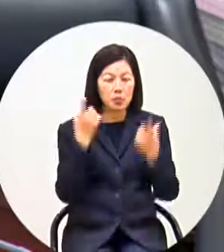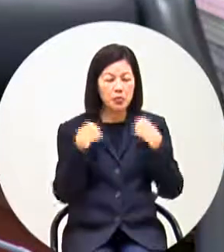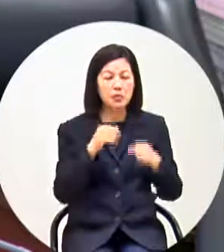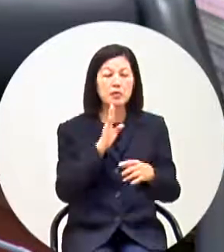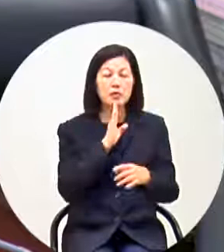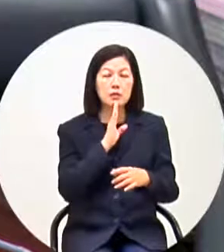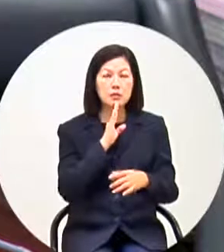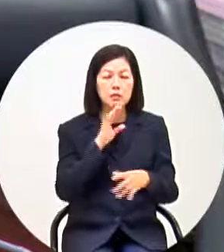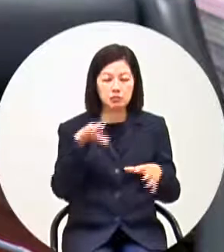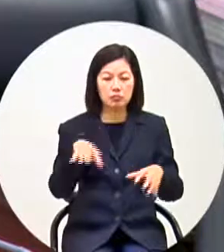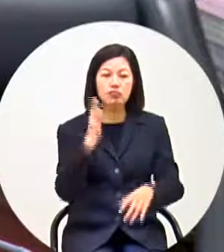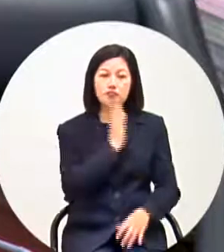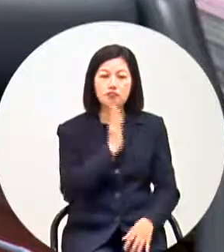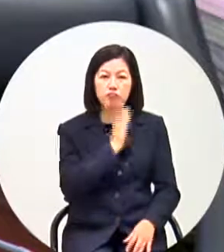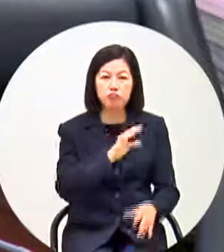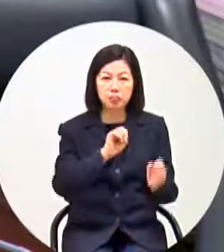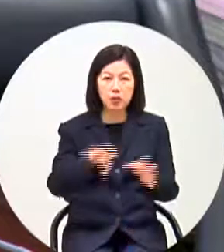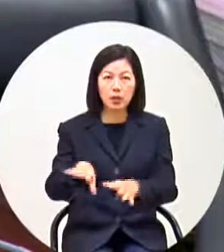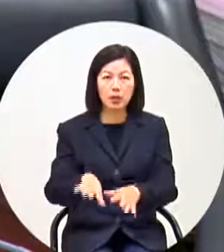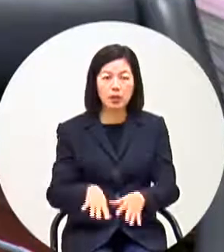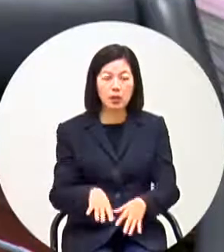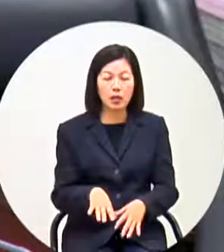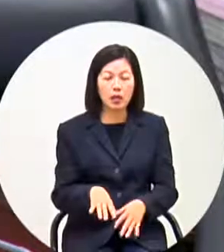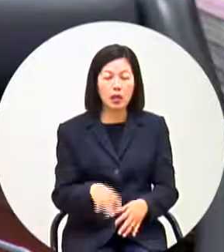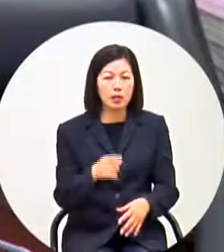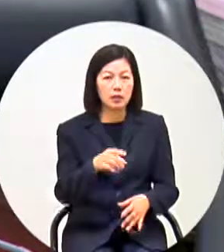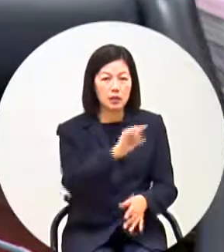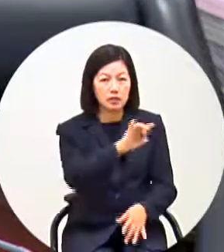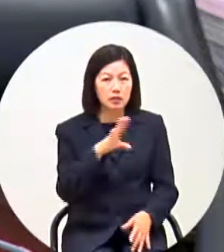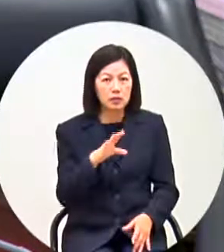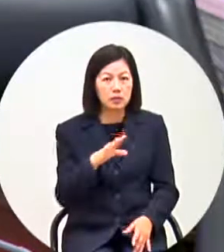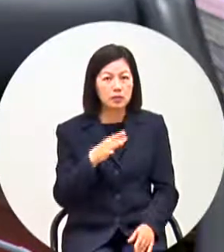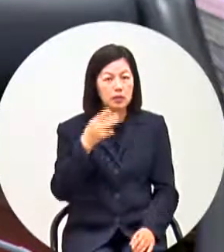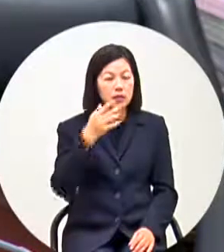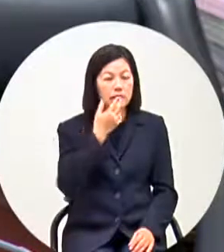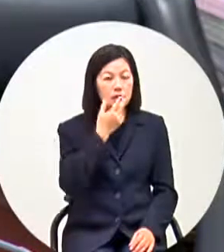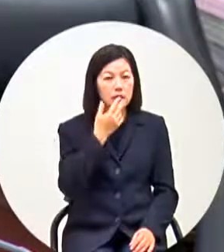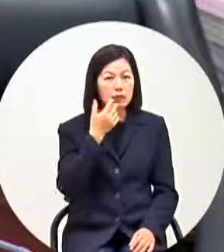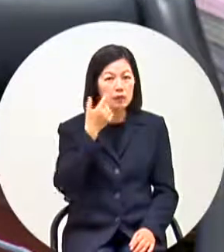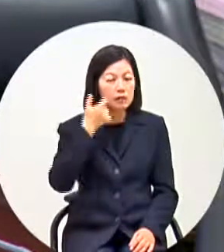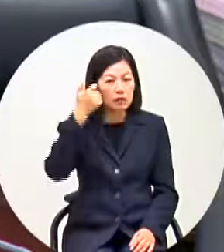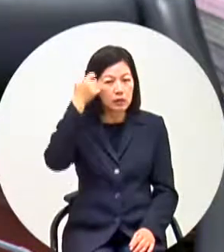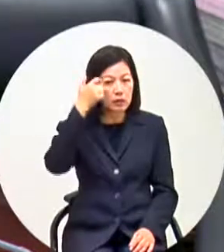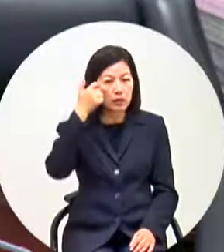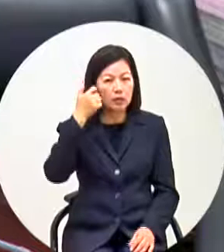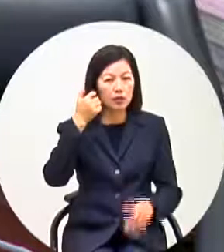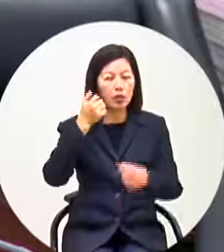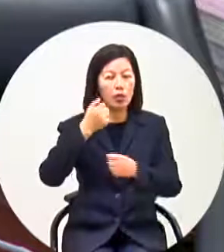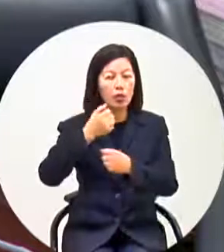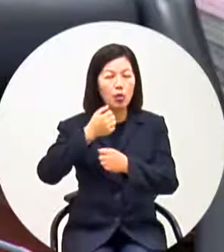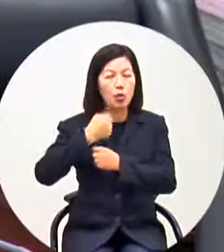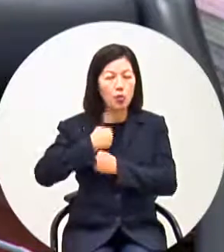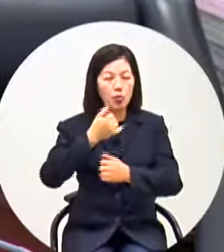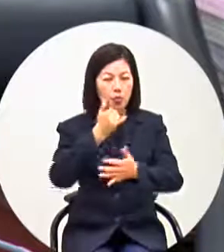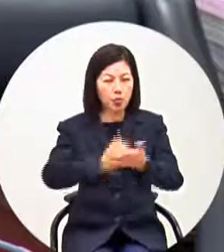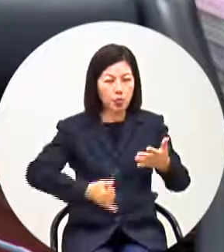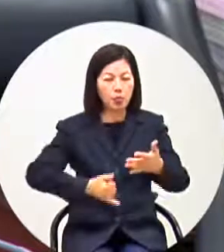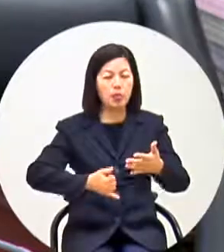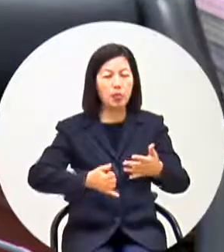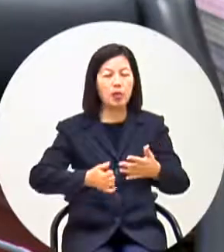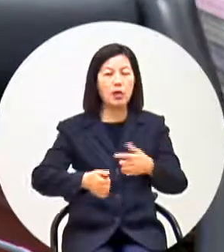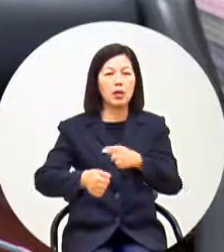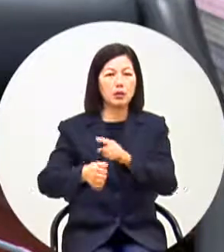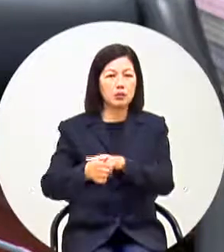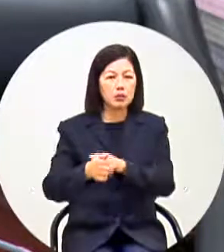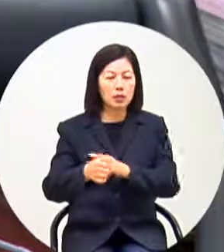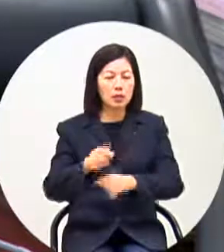彩虹爷爷黄永富，一个退役一个老兵哦，用那巧手把台中